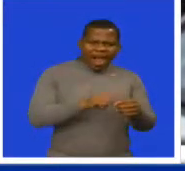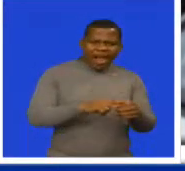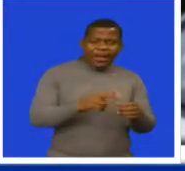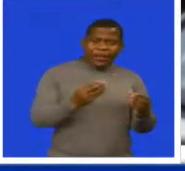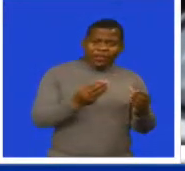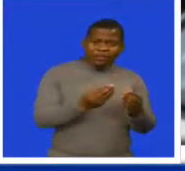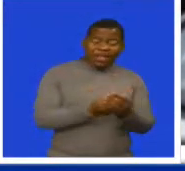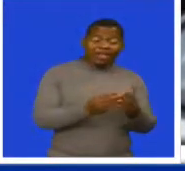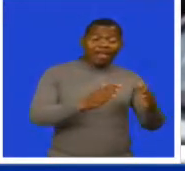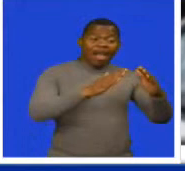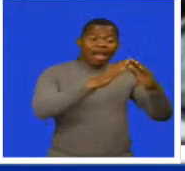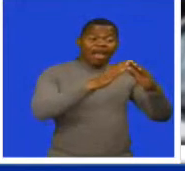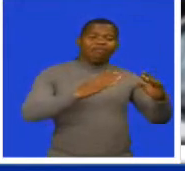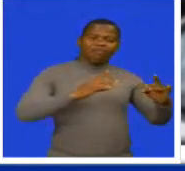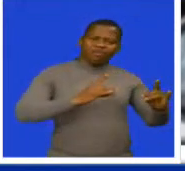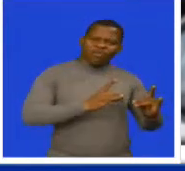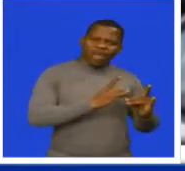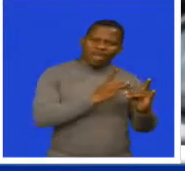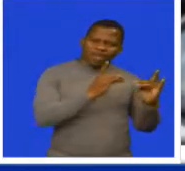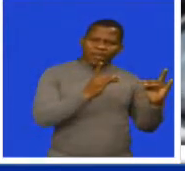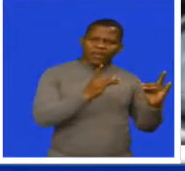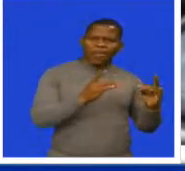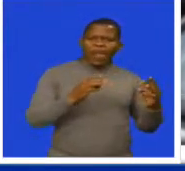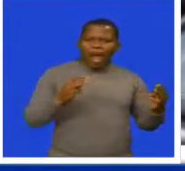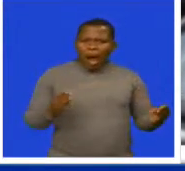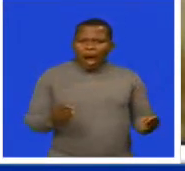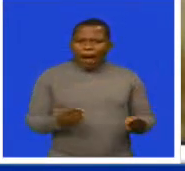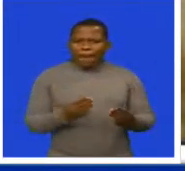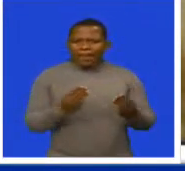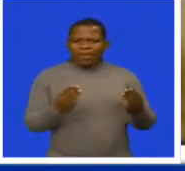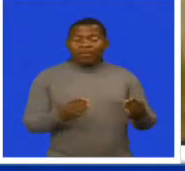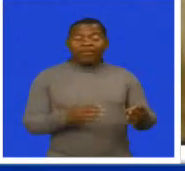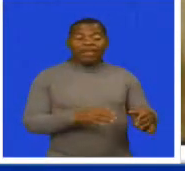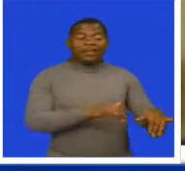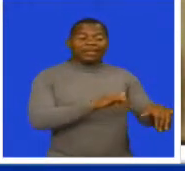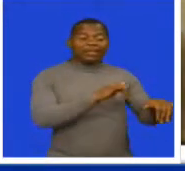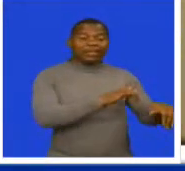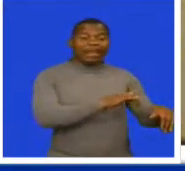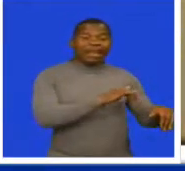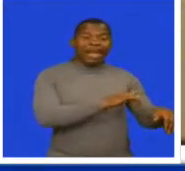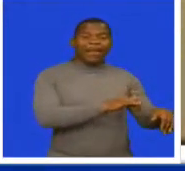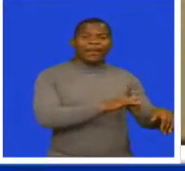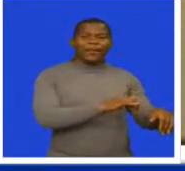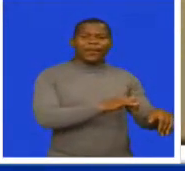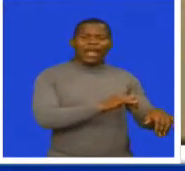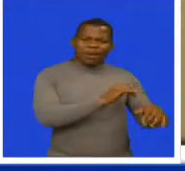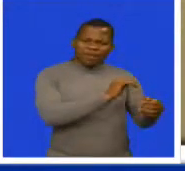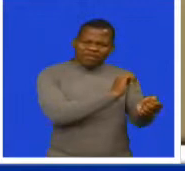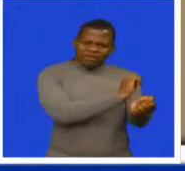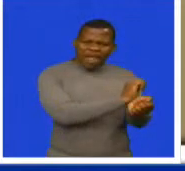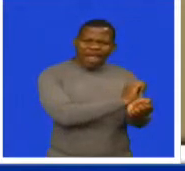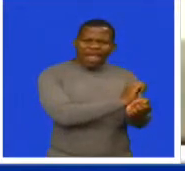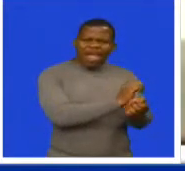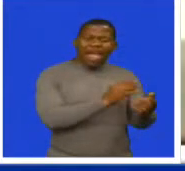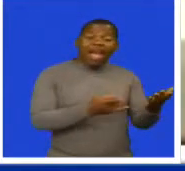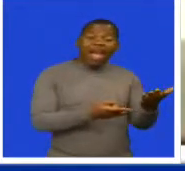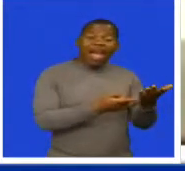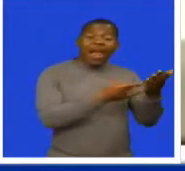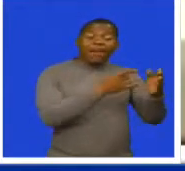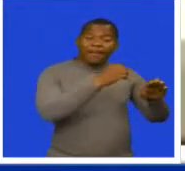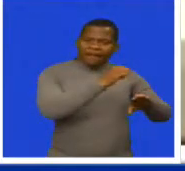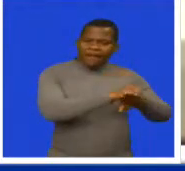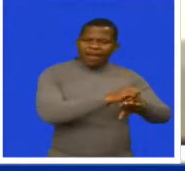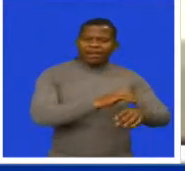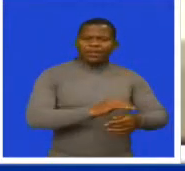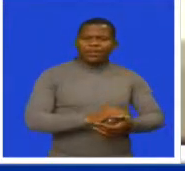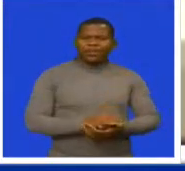bantu labangekhathi basitakale ngokwahlukahlukana kwabo. Lobekamelele umphathi welihlangothi lokuqondisa timilo His Majesty